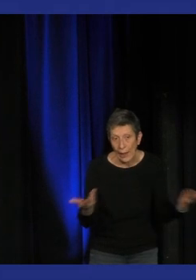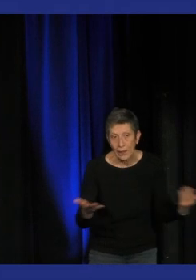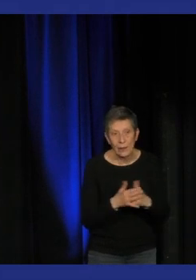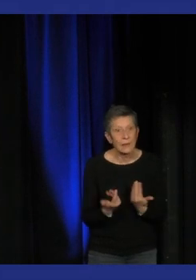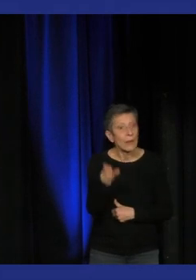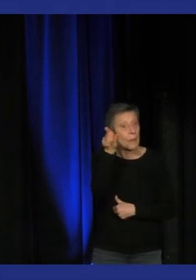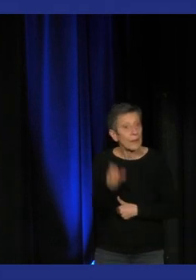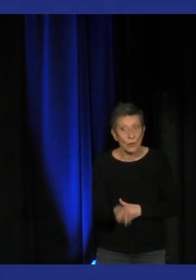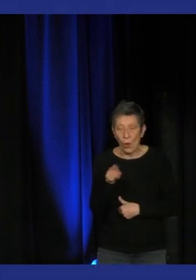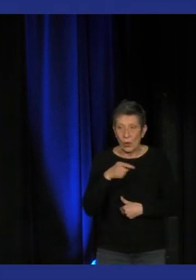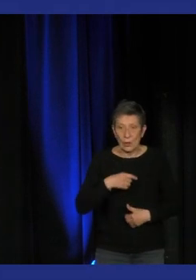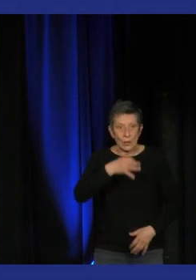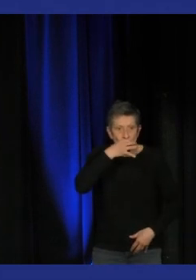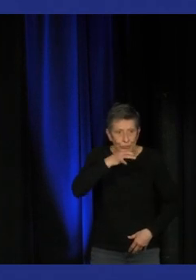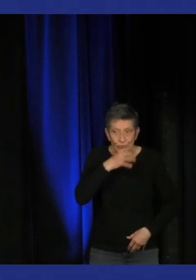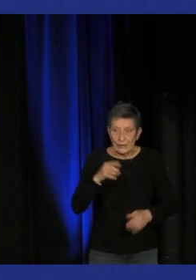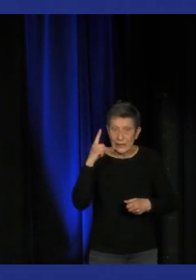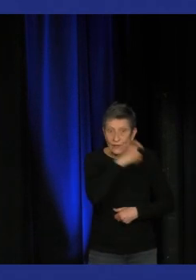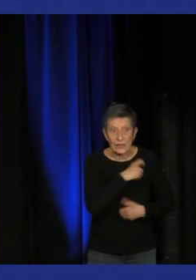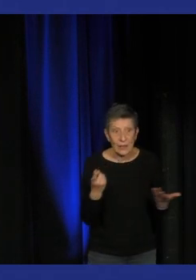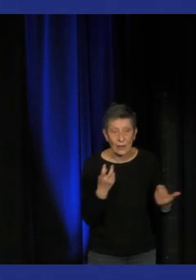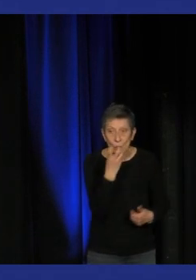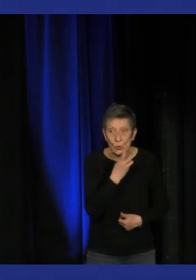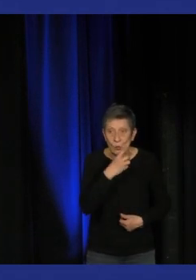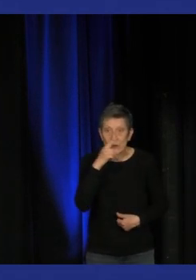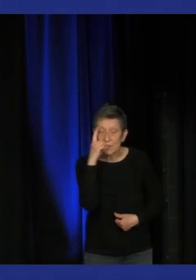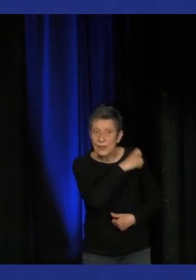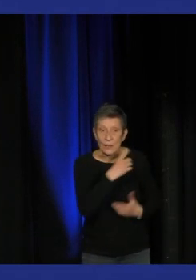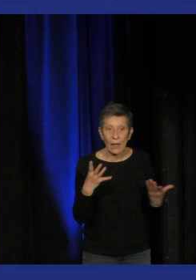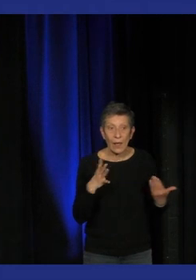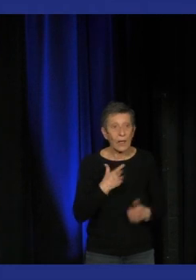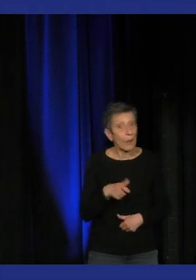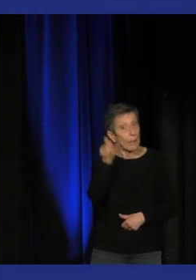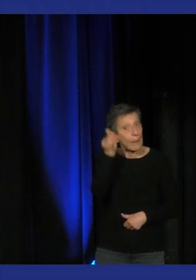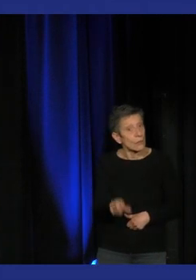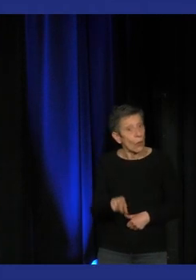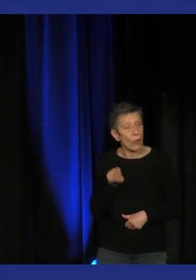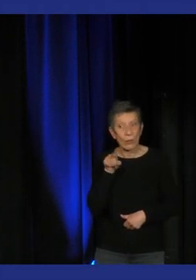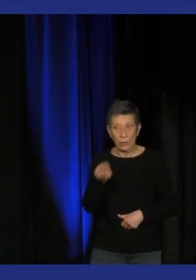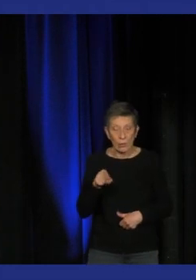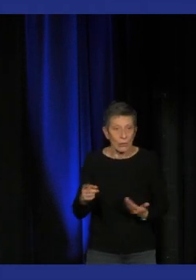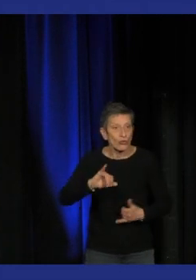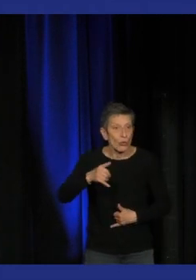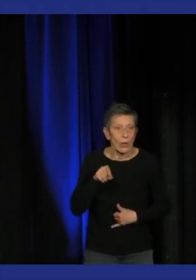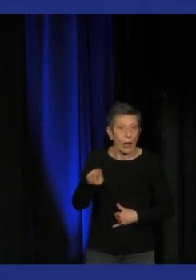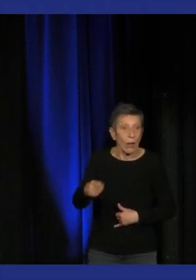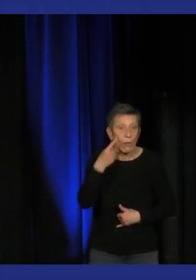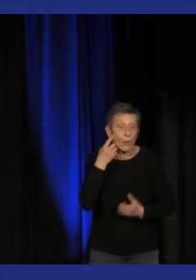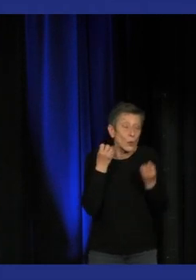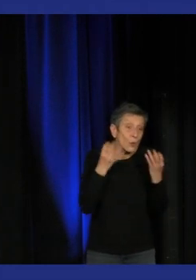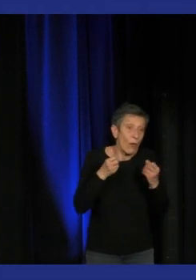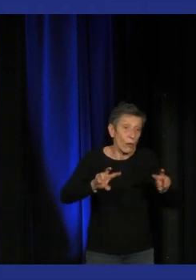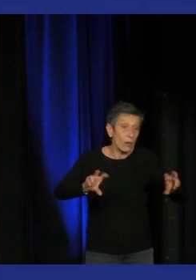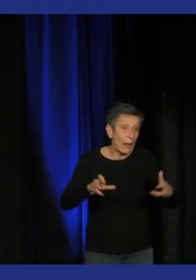qui a un phrasé très difficile, par exemple Jolien, qui est quelqu'un de maintenant relativement connu, qu'on voit à la télévision,